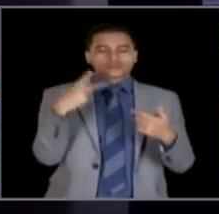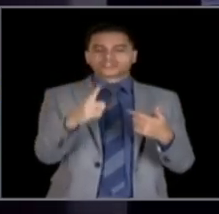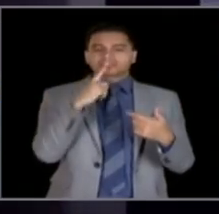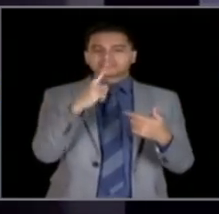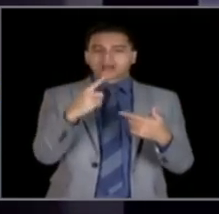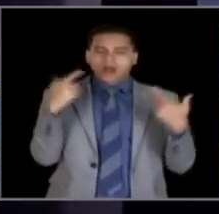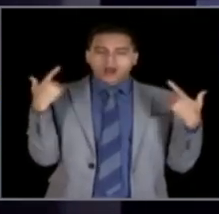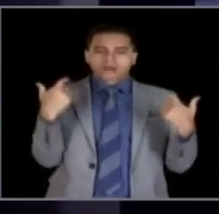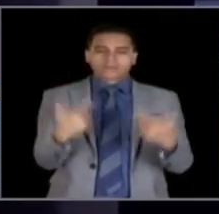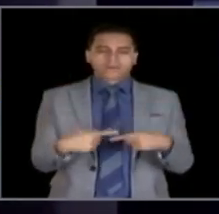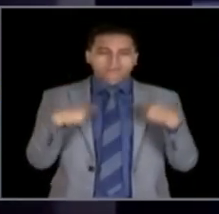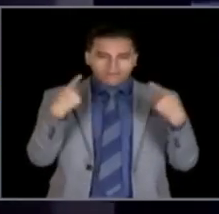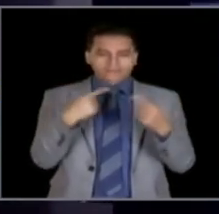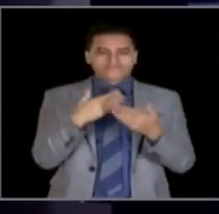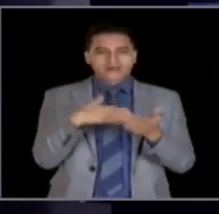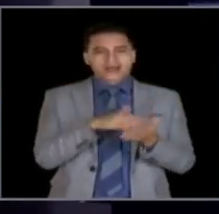سنة،